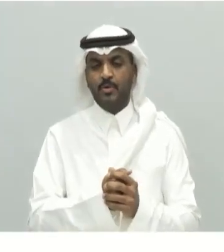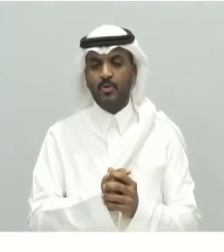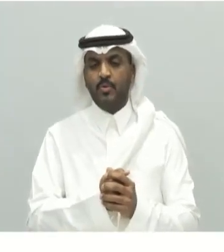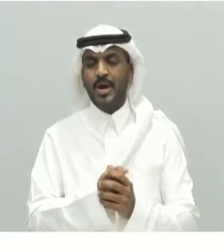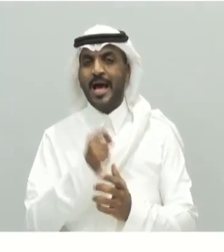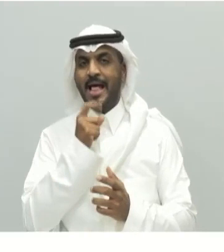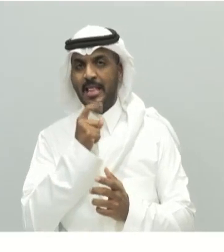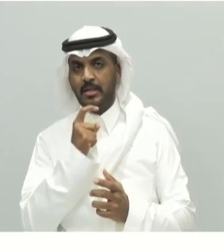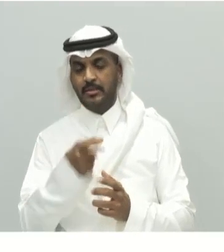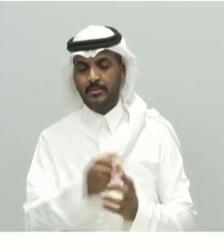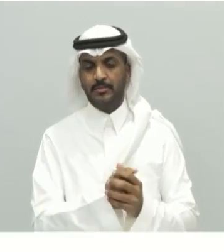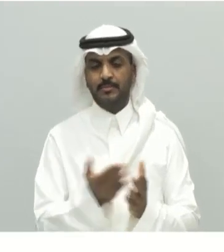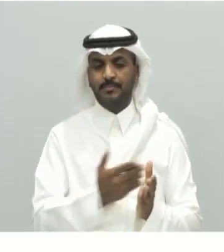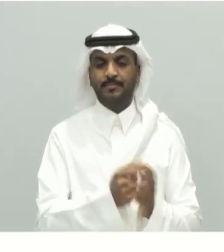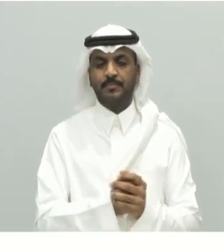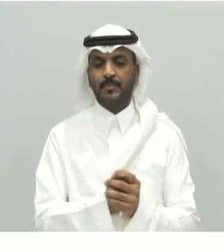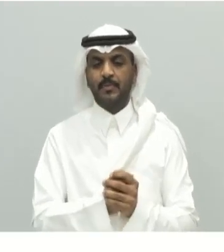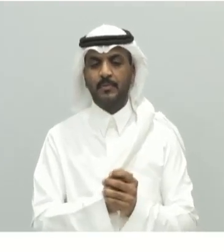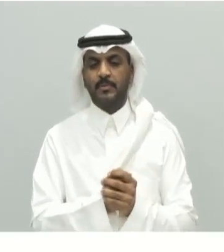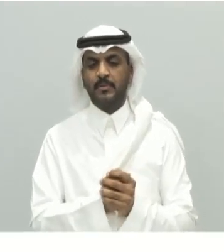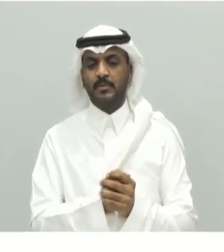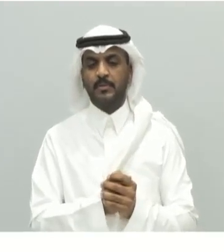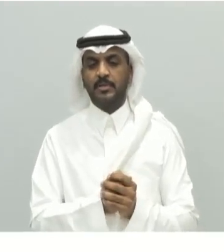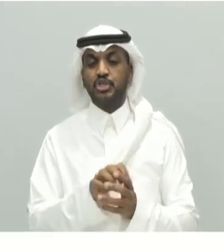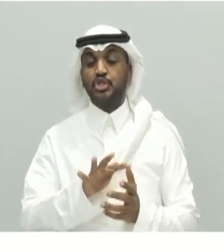ودوله قطر شرقا